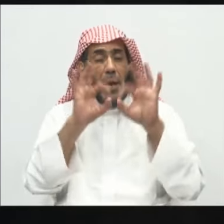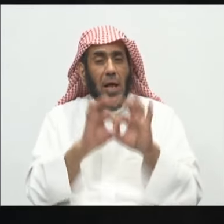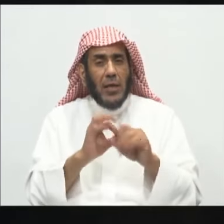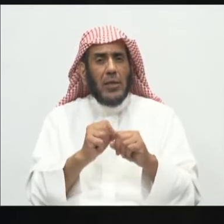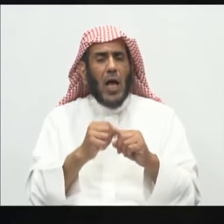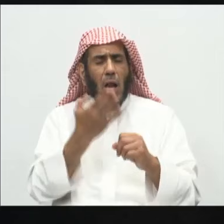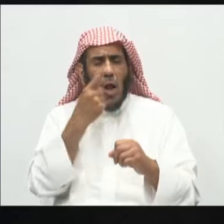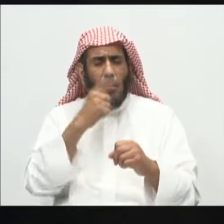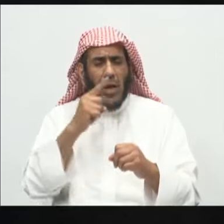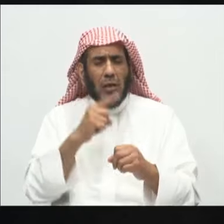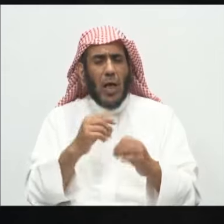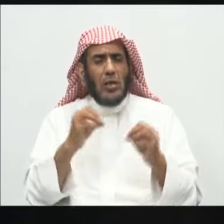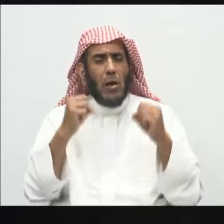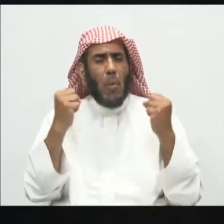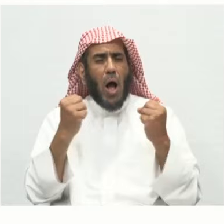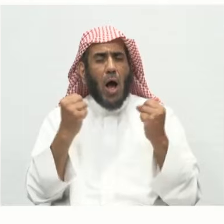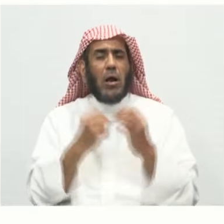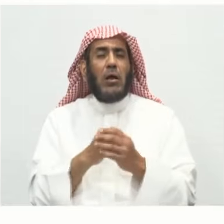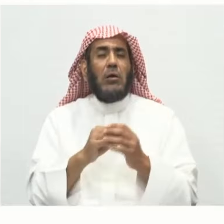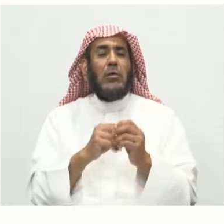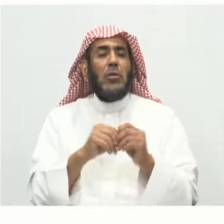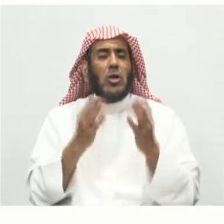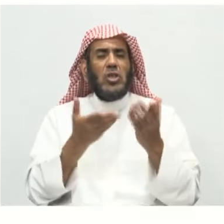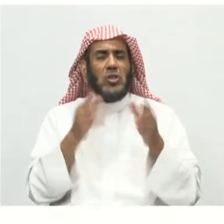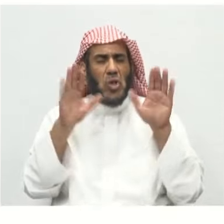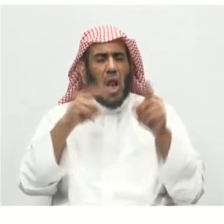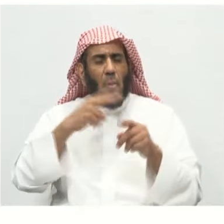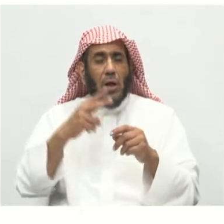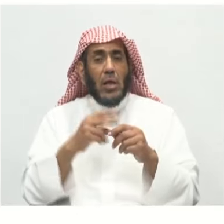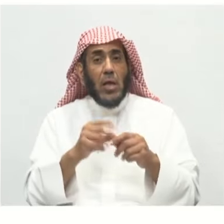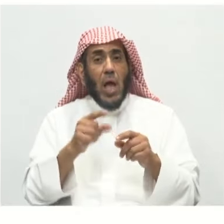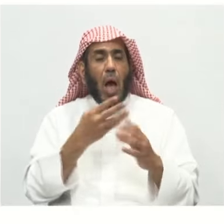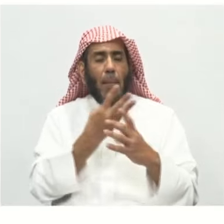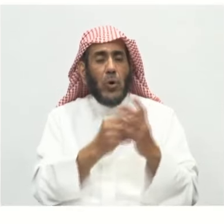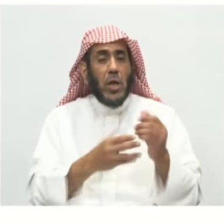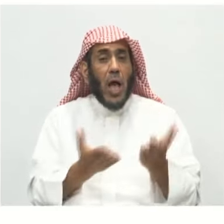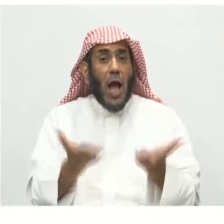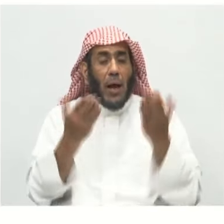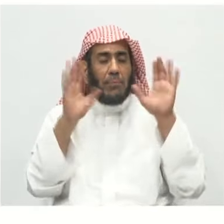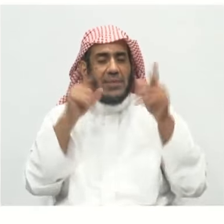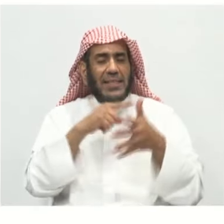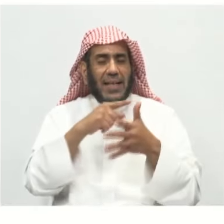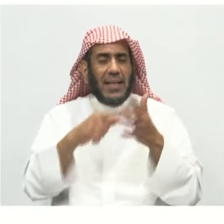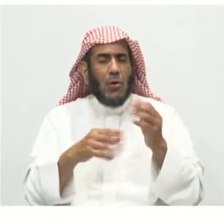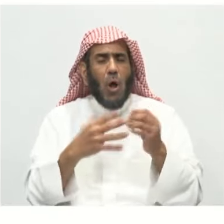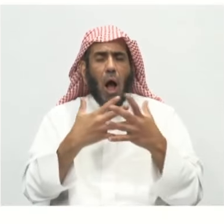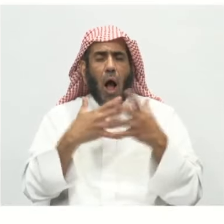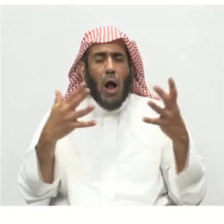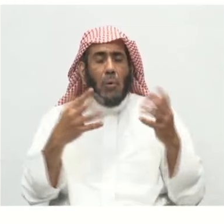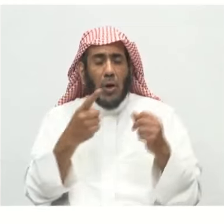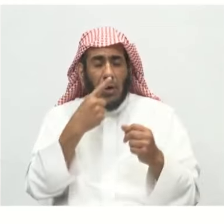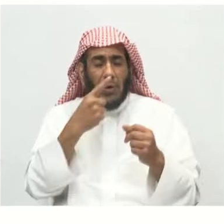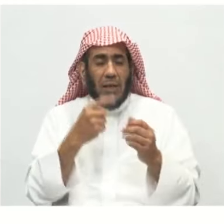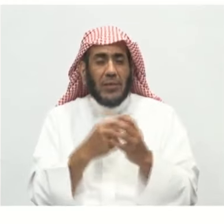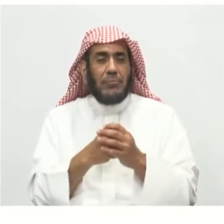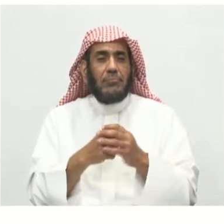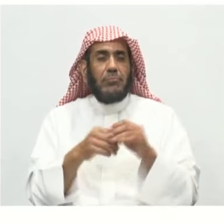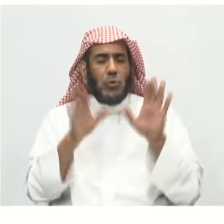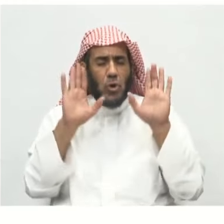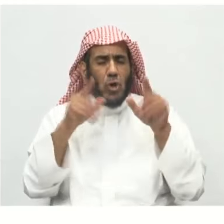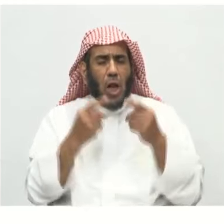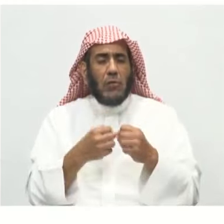العبادات البدنيه جميل يا بني اقم الصلاه اقم الصلاه طبعا ان الصلاه هي من اكبر العبادات